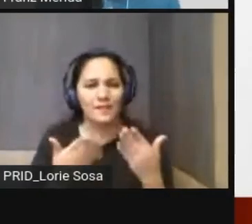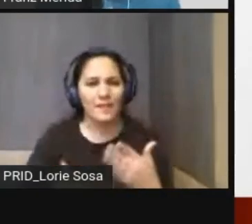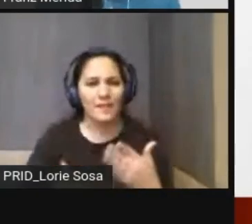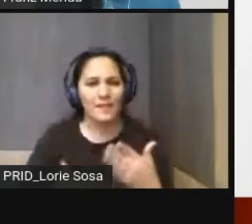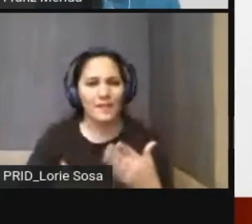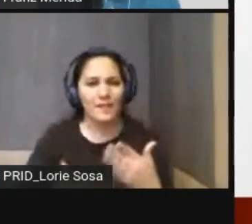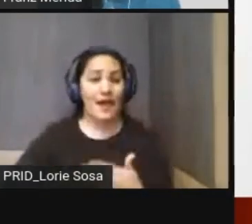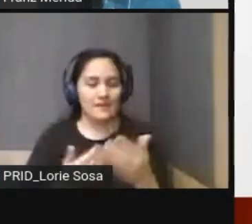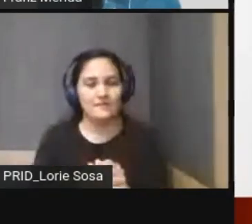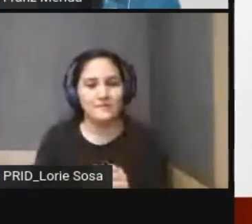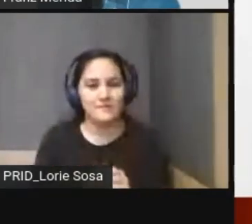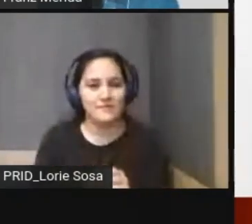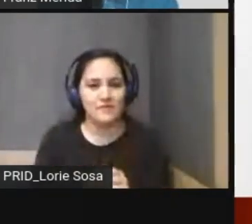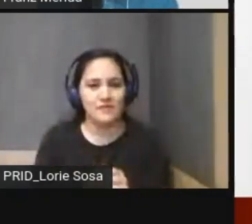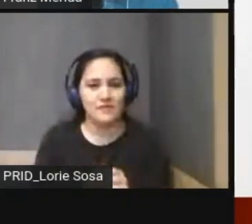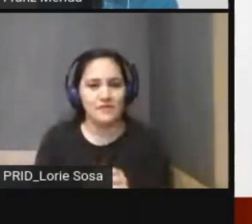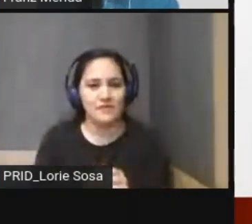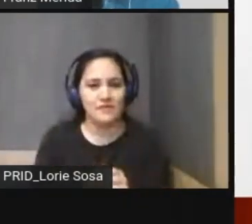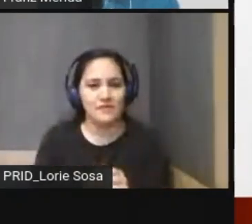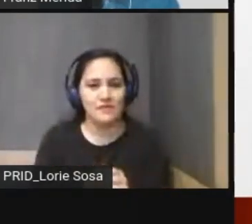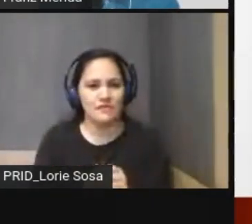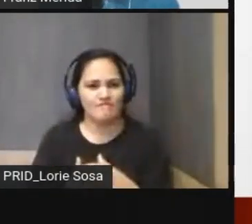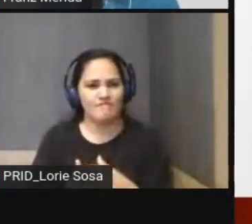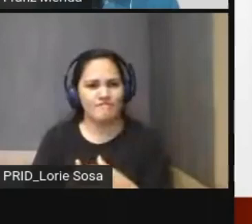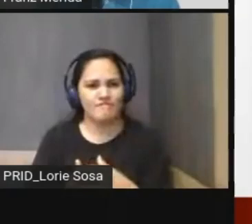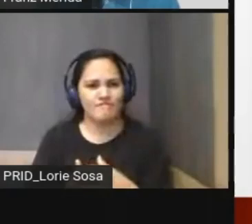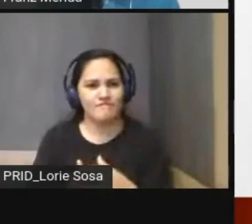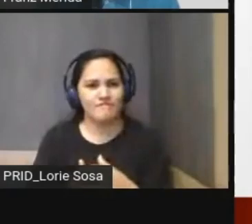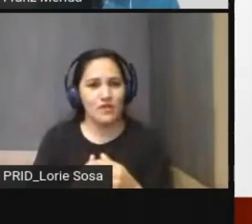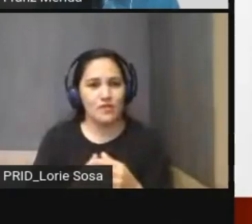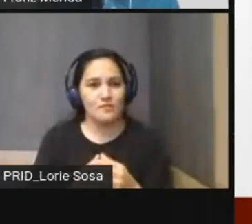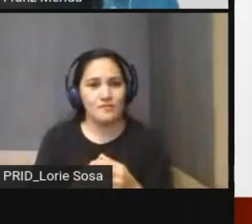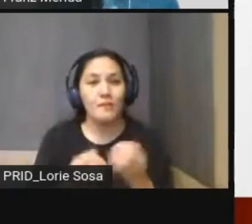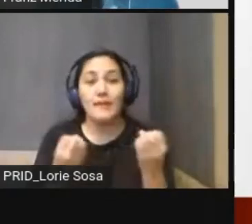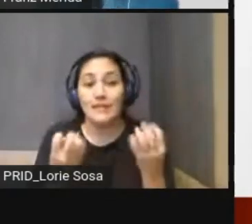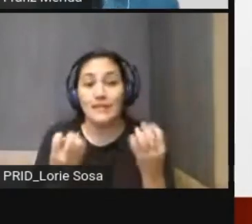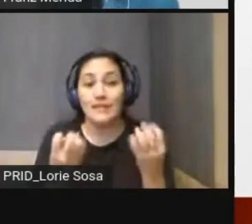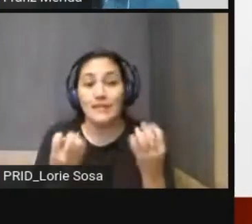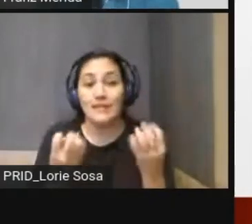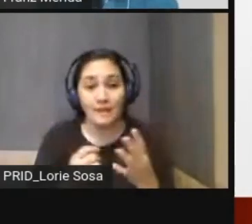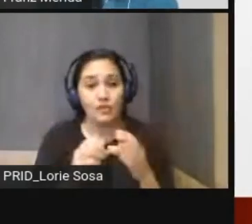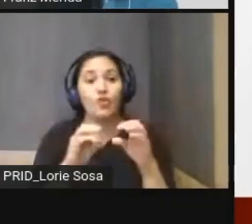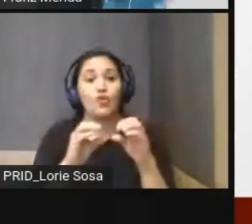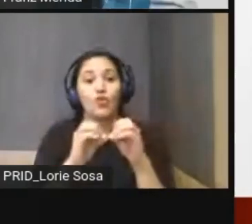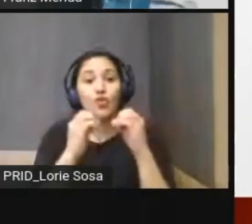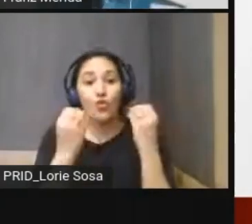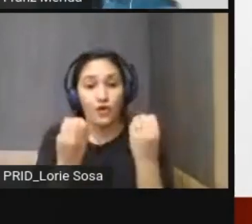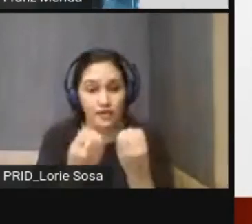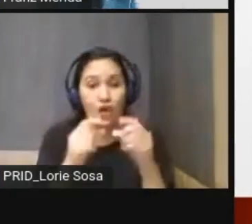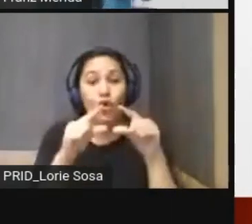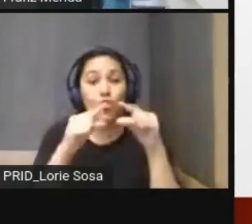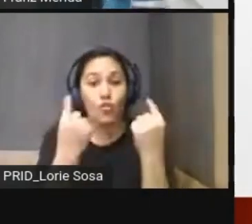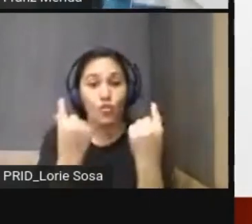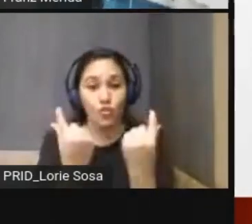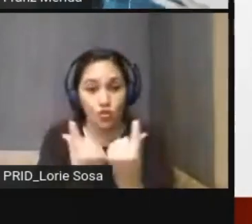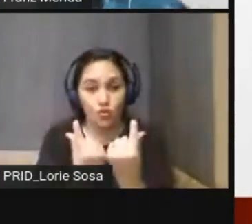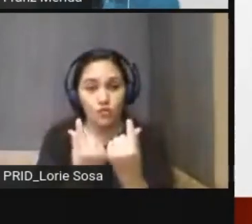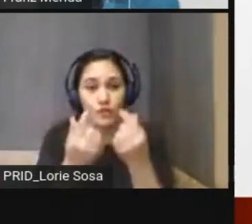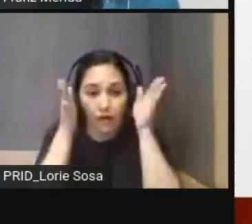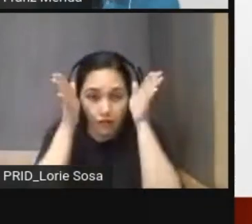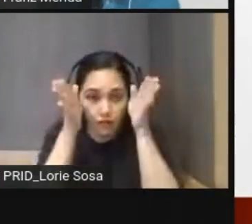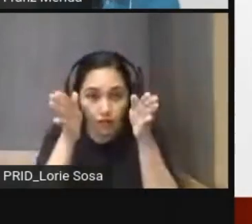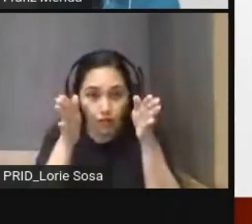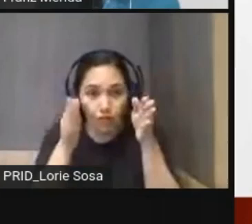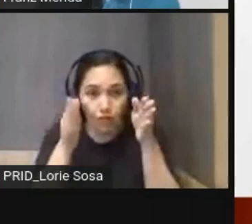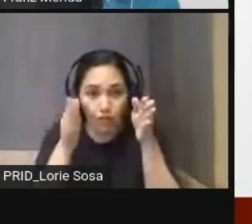very proud na mas dumarami na yung ating mga civil organizations na nagfo-focus dito sa mga